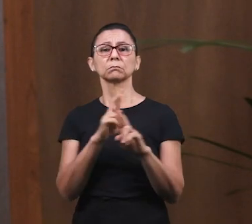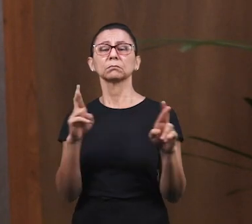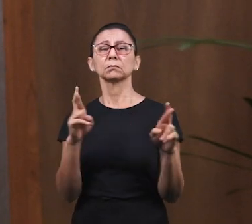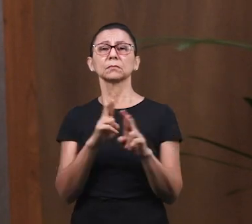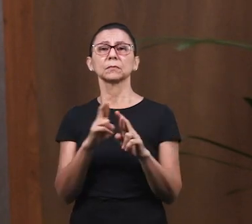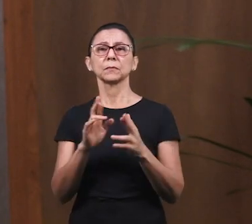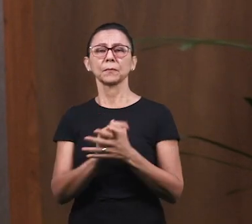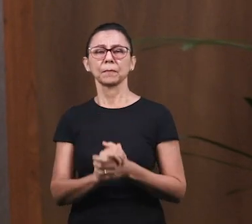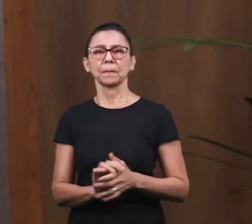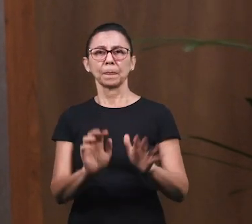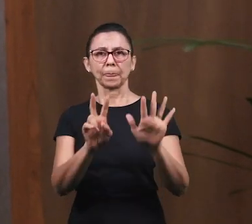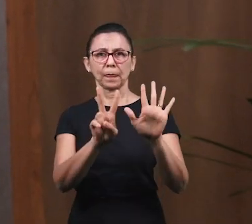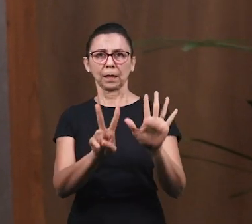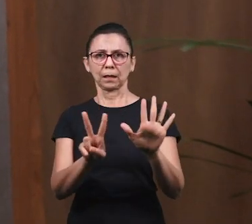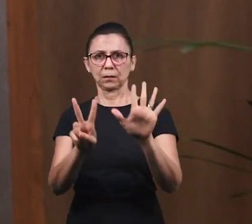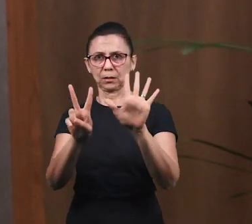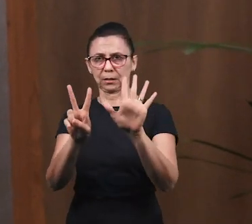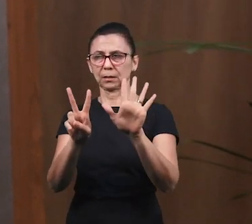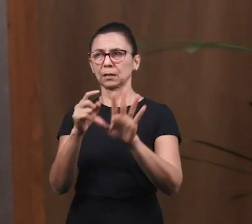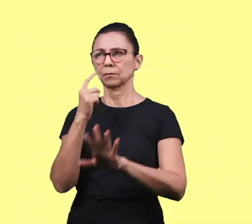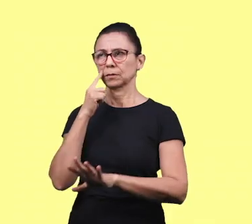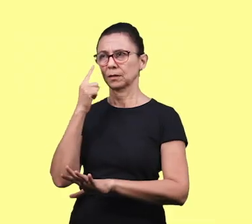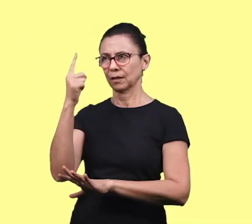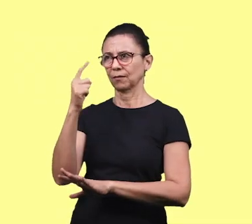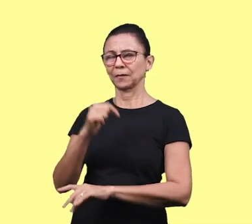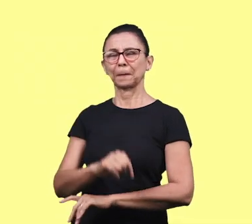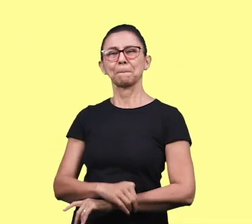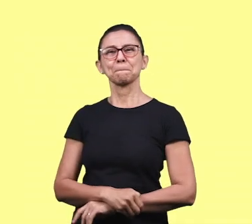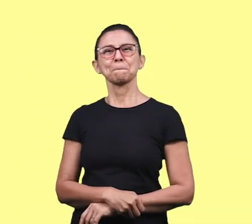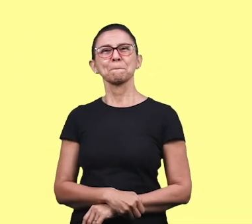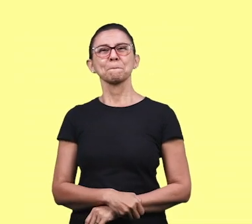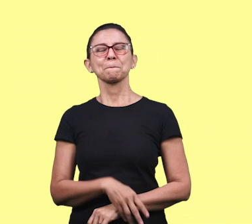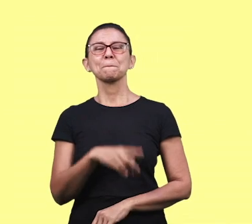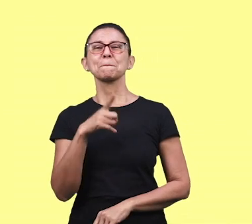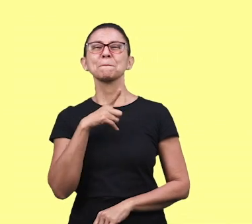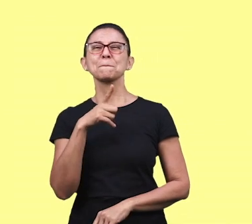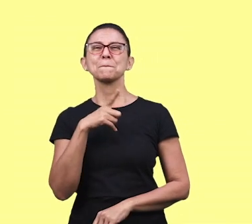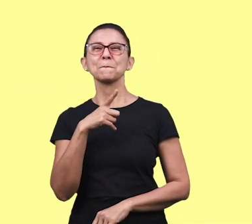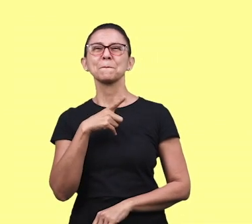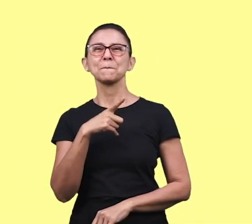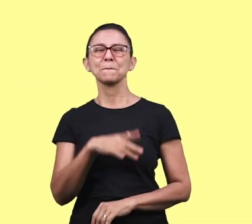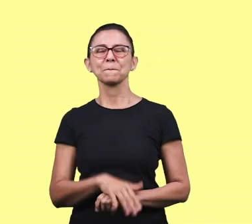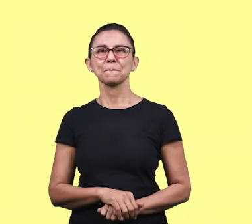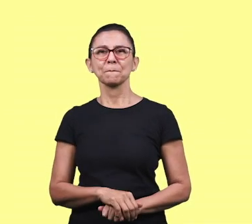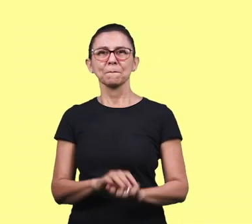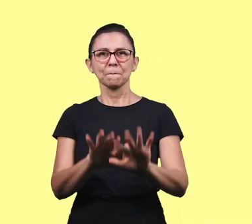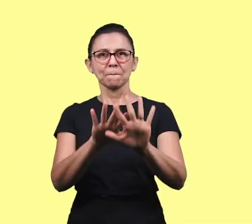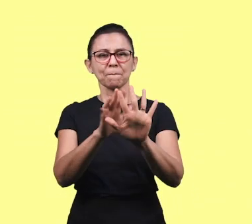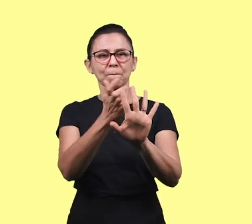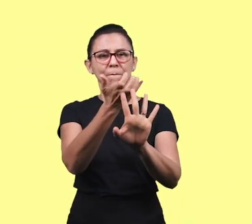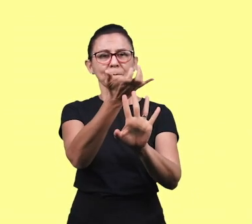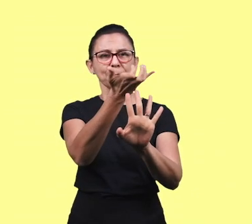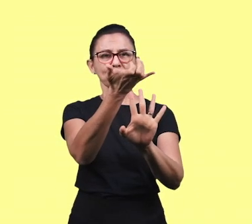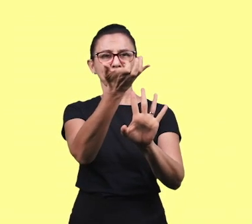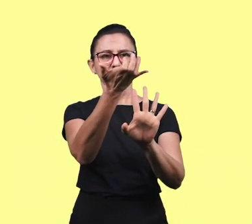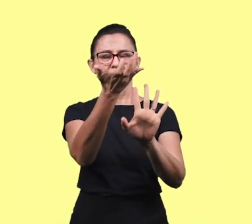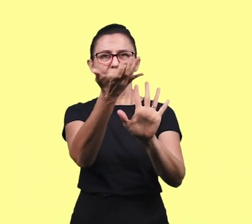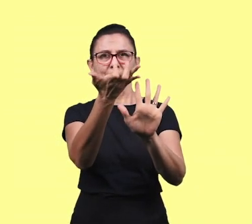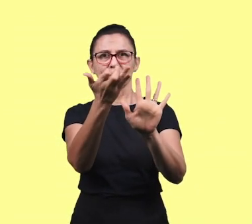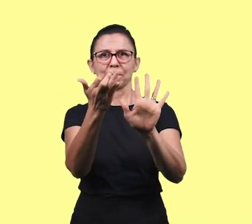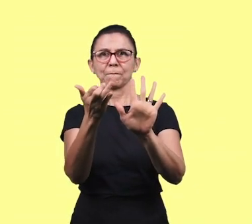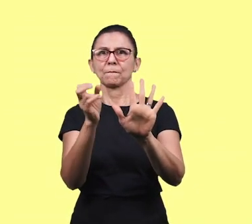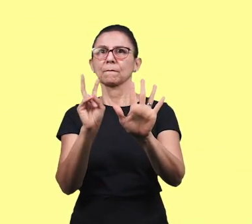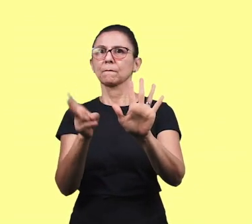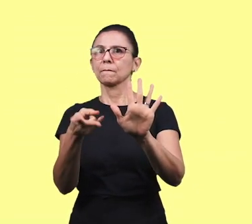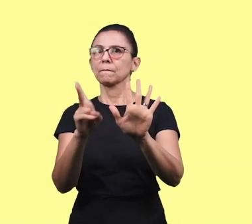Le candélabre en or, le chandelier qu'on voit ici dans la photo, il y avait les flammes qui devraient être